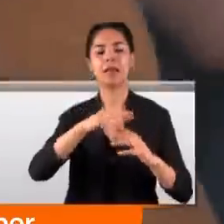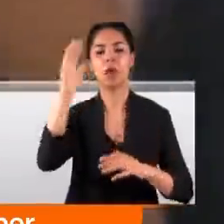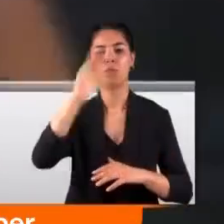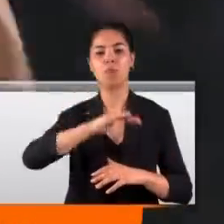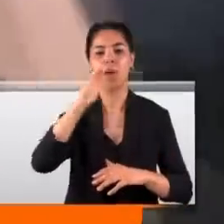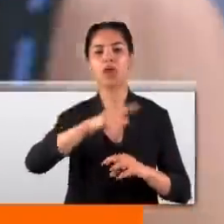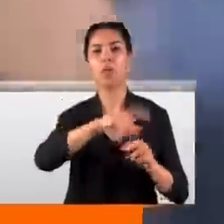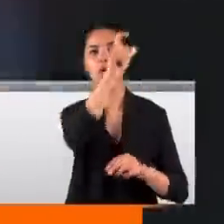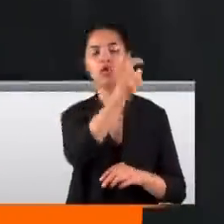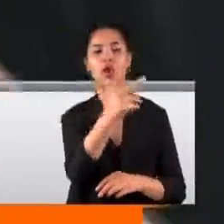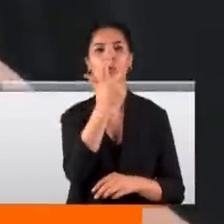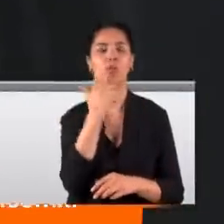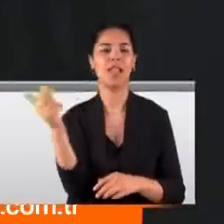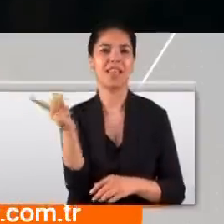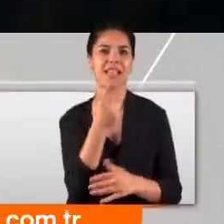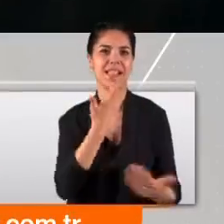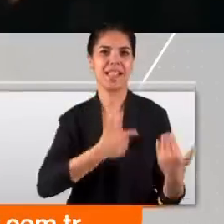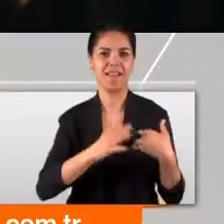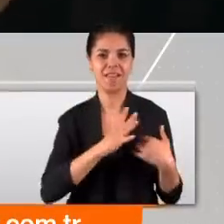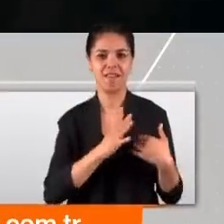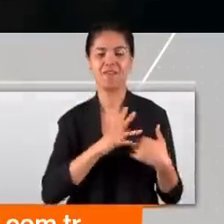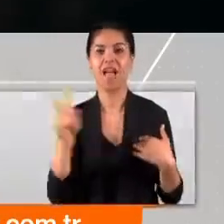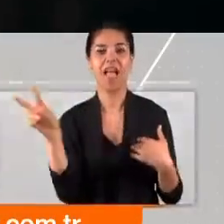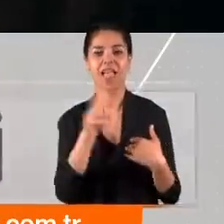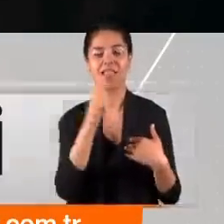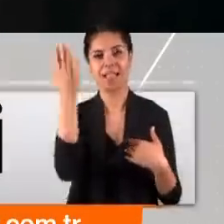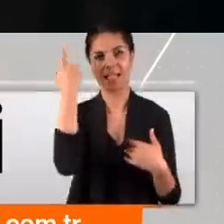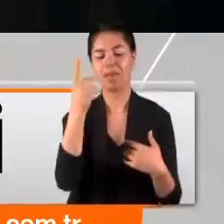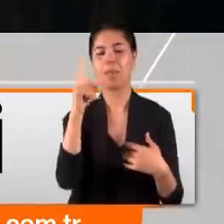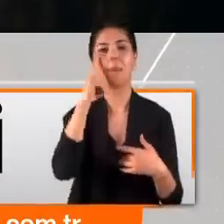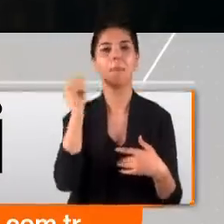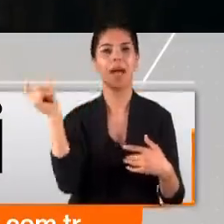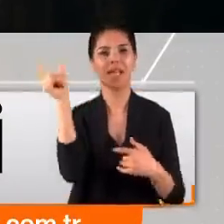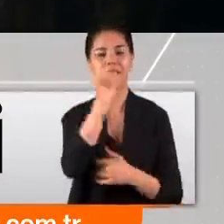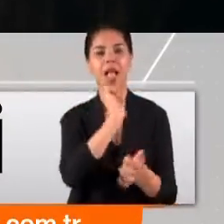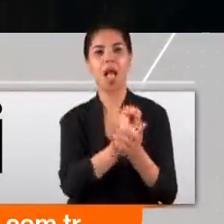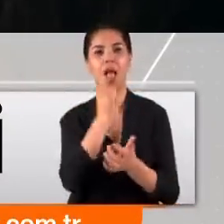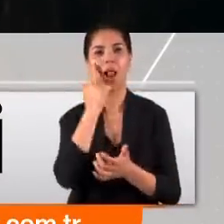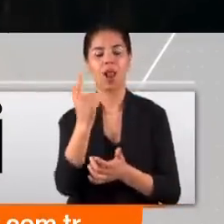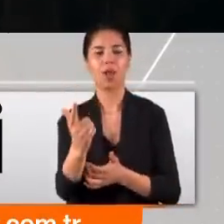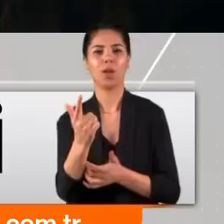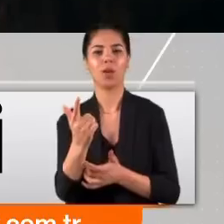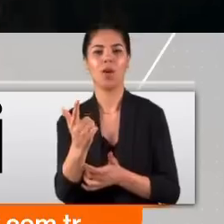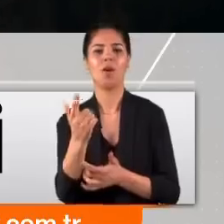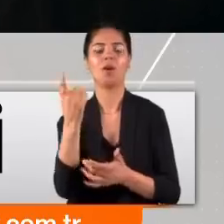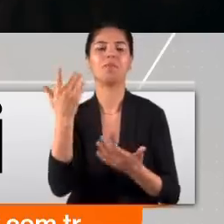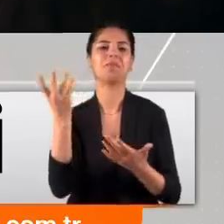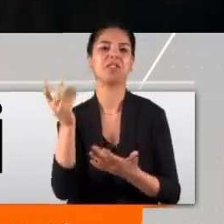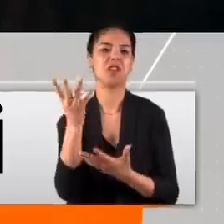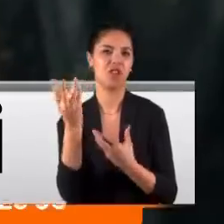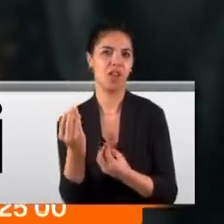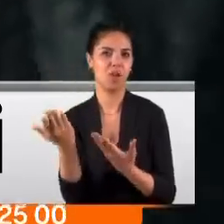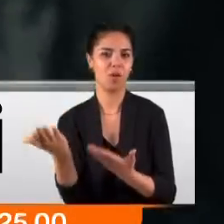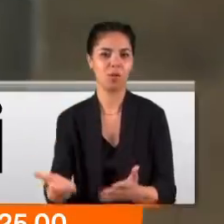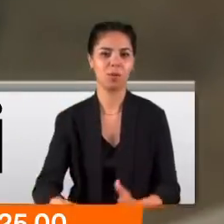Cedi Osman'la 3 yıldır birlikteydi. Şahin'le Osman geçtiğimiz Mayıs ayında aile arasında düzenlenen bir törenle